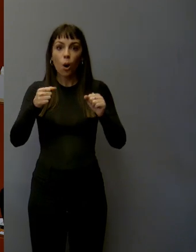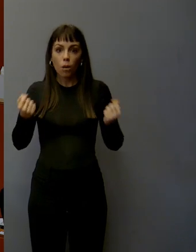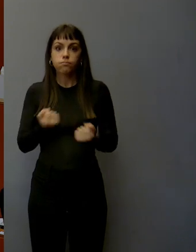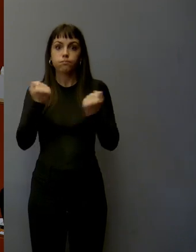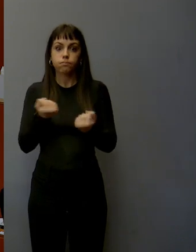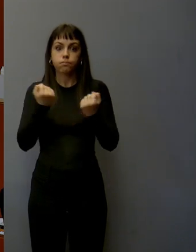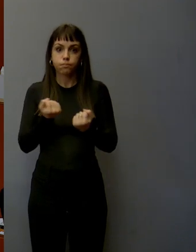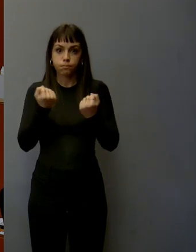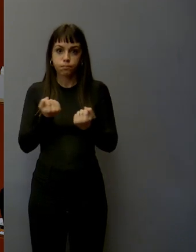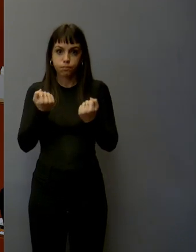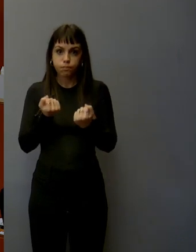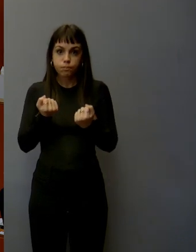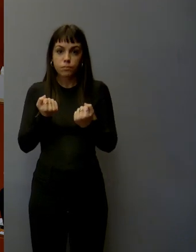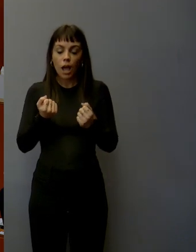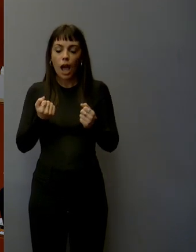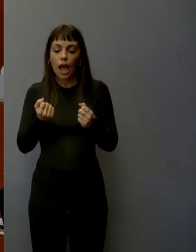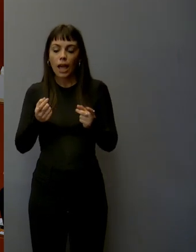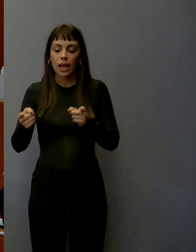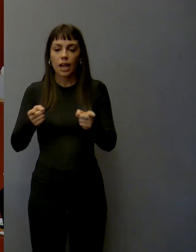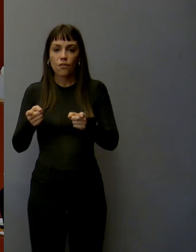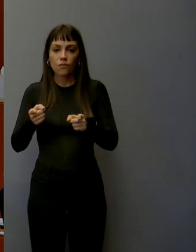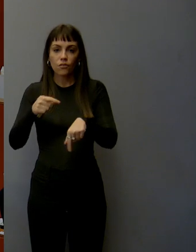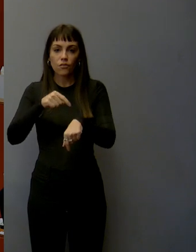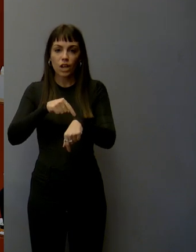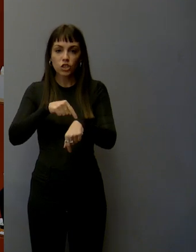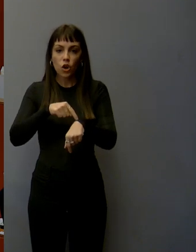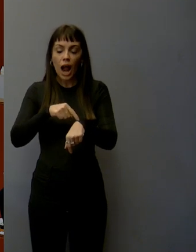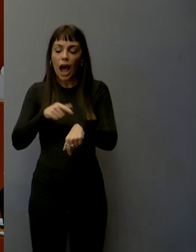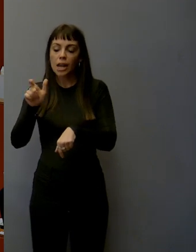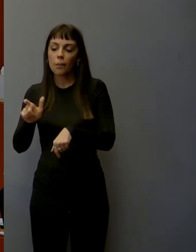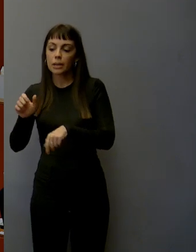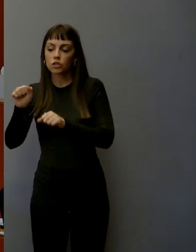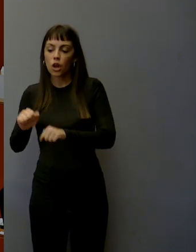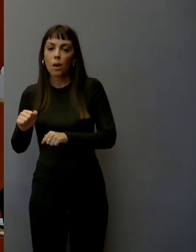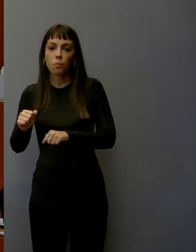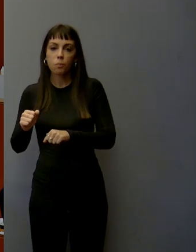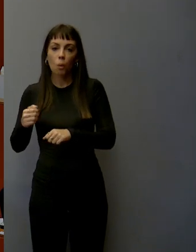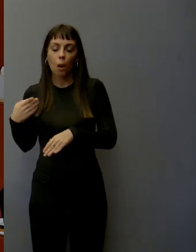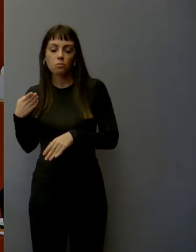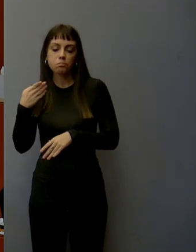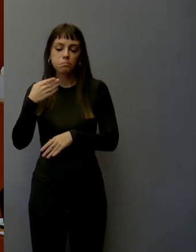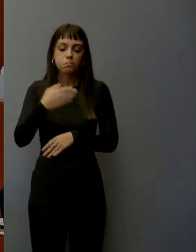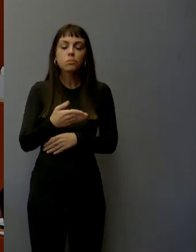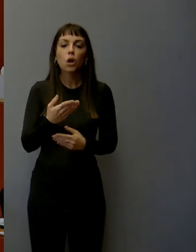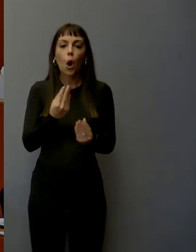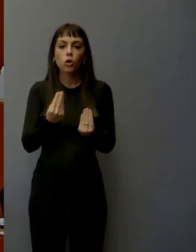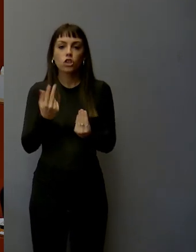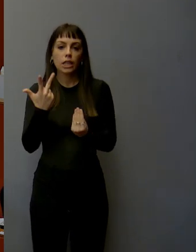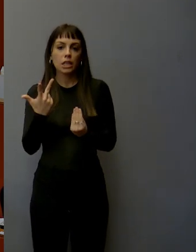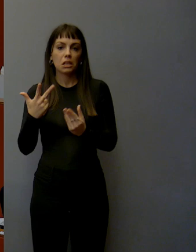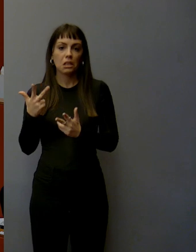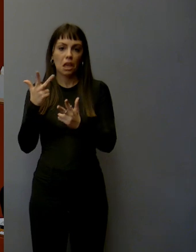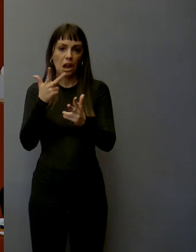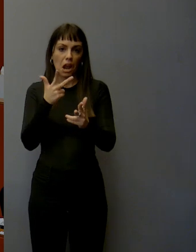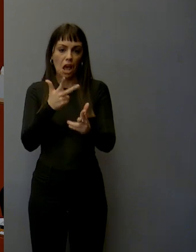dove le persone in questo servizio possono andare e portare al momento tre oggetti anche su questo ambito si potrebbe ragionare vedere